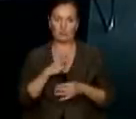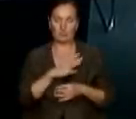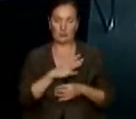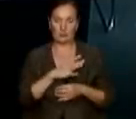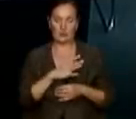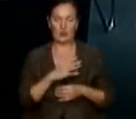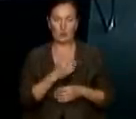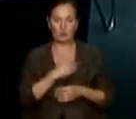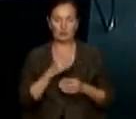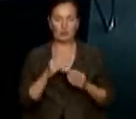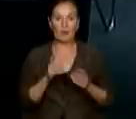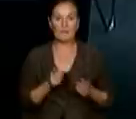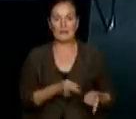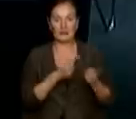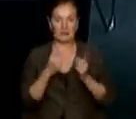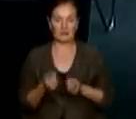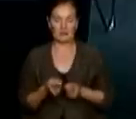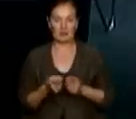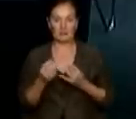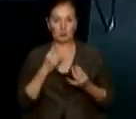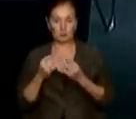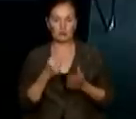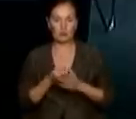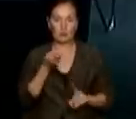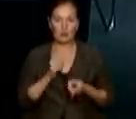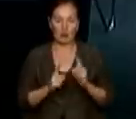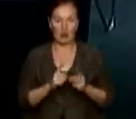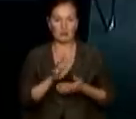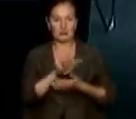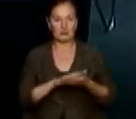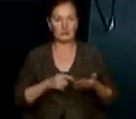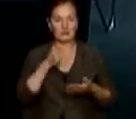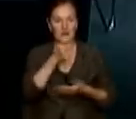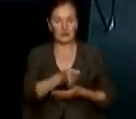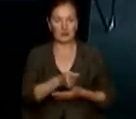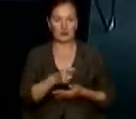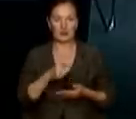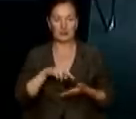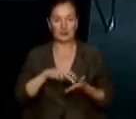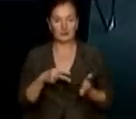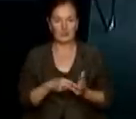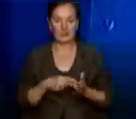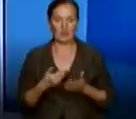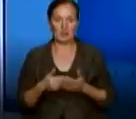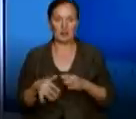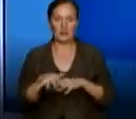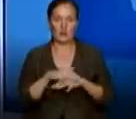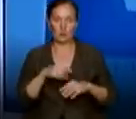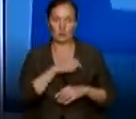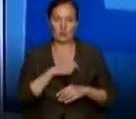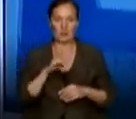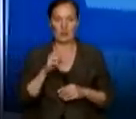реальних звернень і до реальних відповідей, в яких ми побачимо план, який допоможе нам реалізувати, наприклад, народний депутат на державному